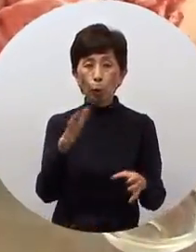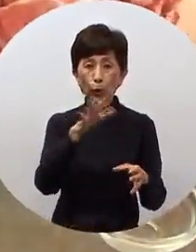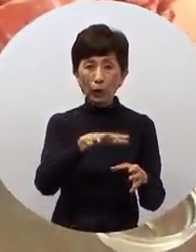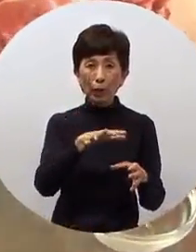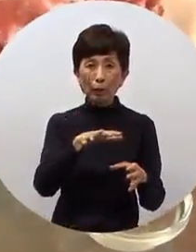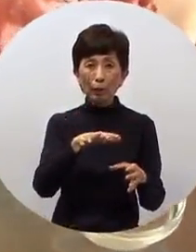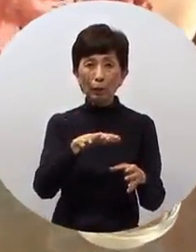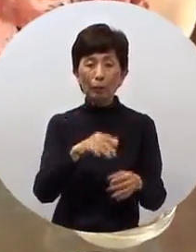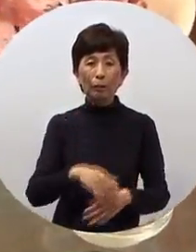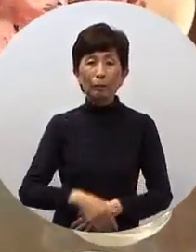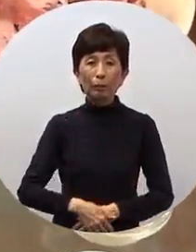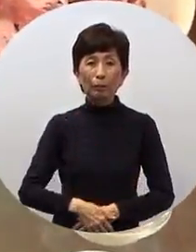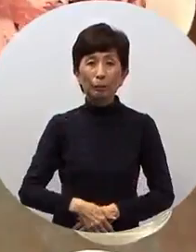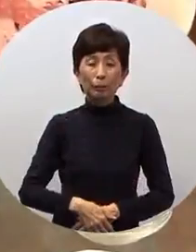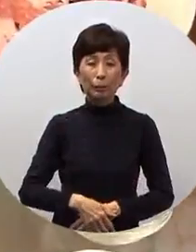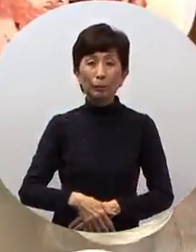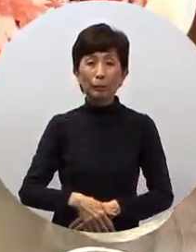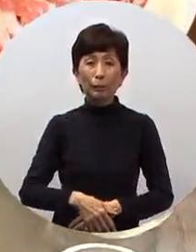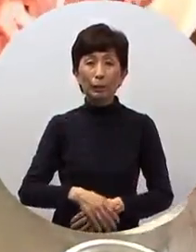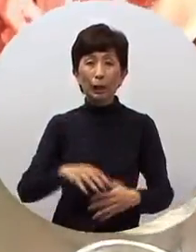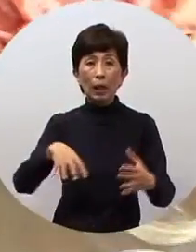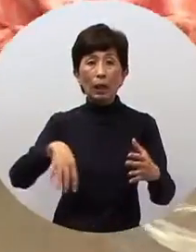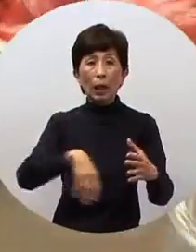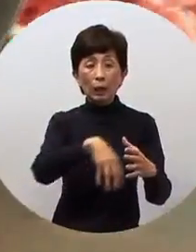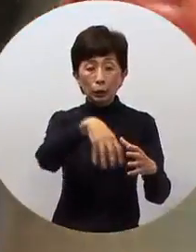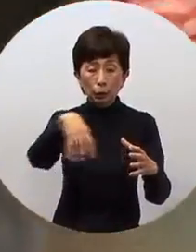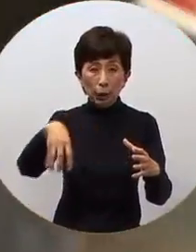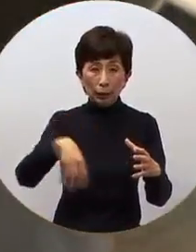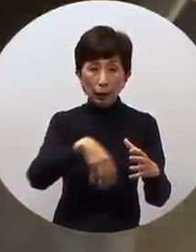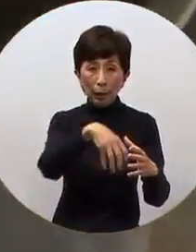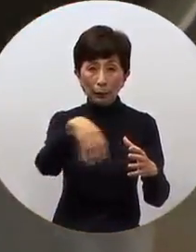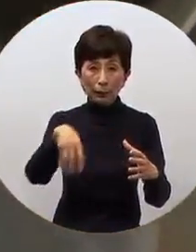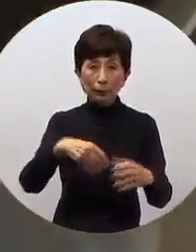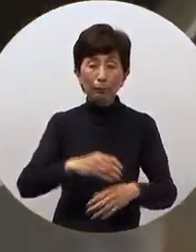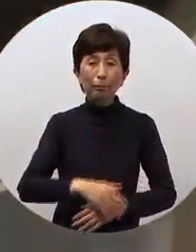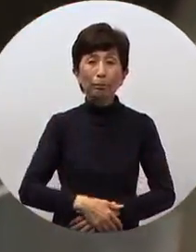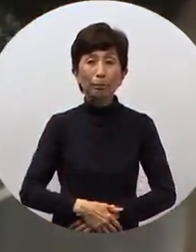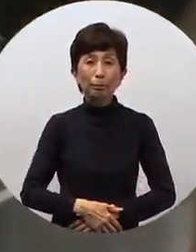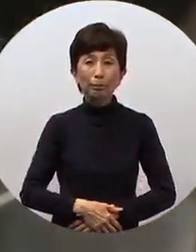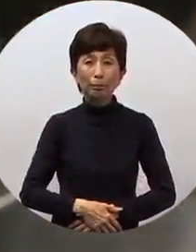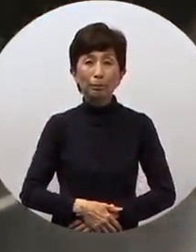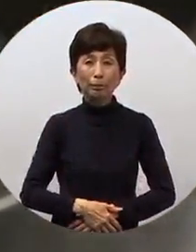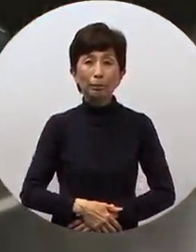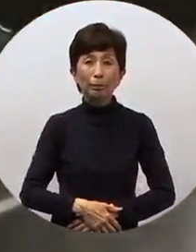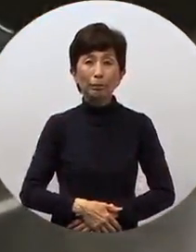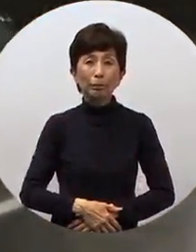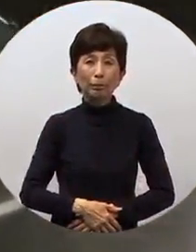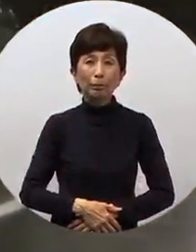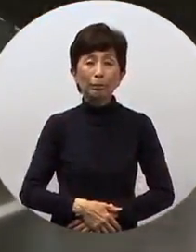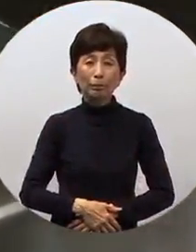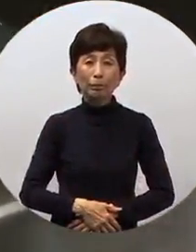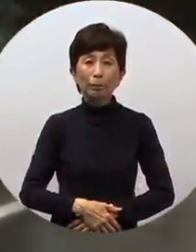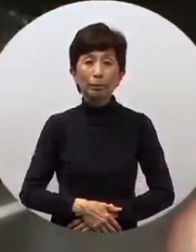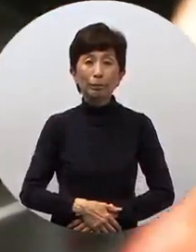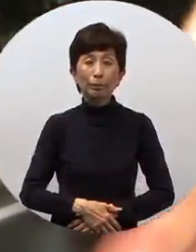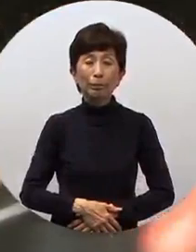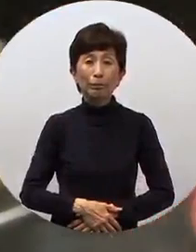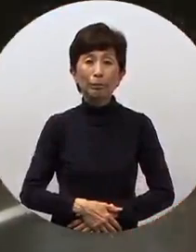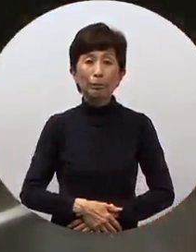れます。 で、塩昆布を入れたらさっくりと全体になじませるように混ぜてください。 は